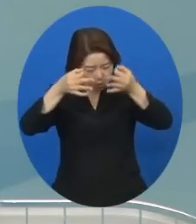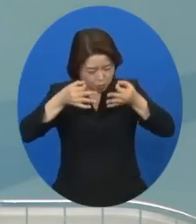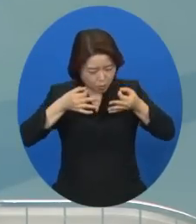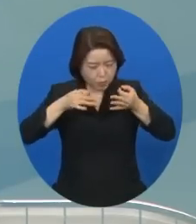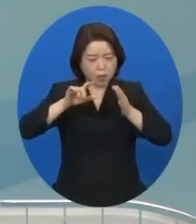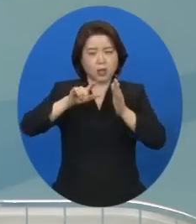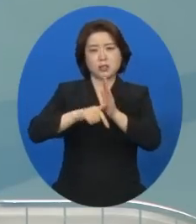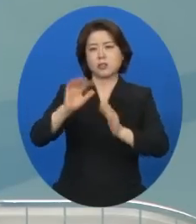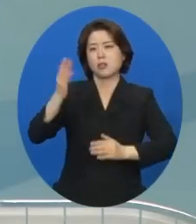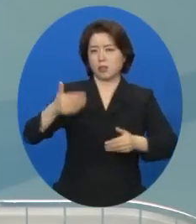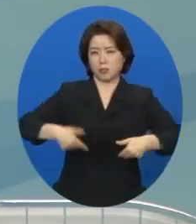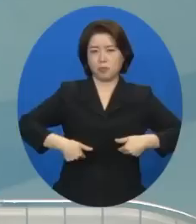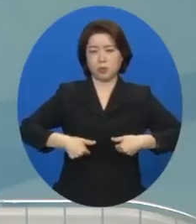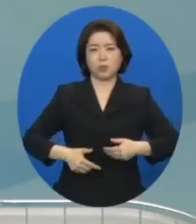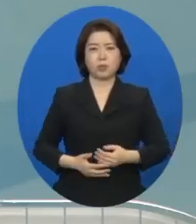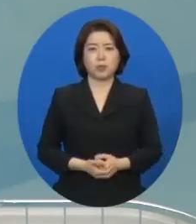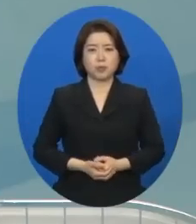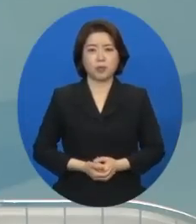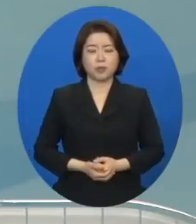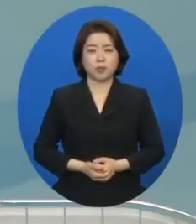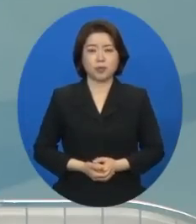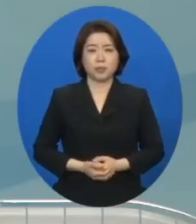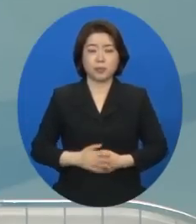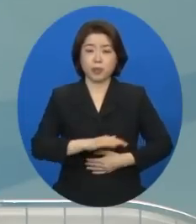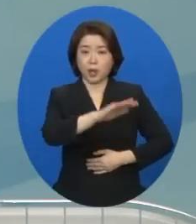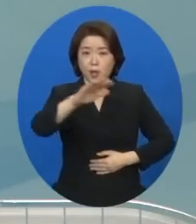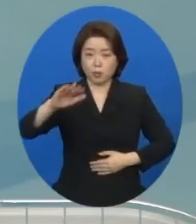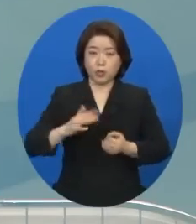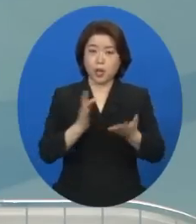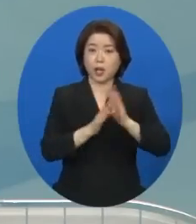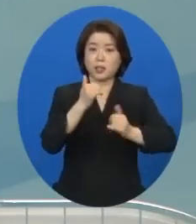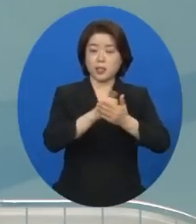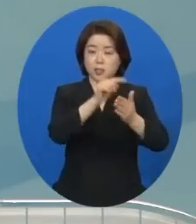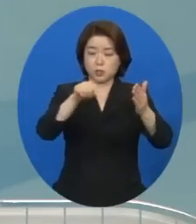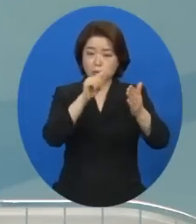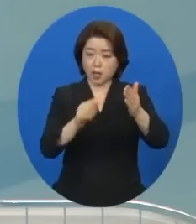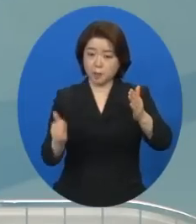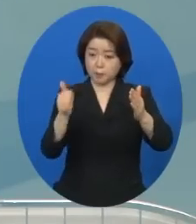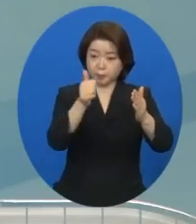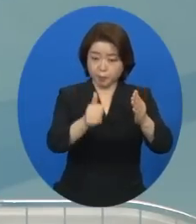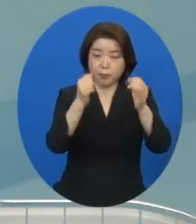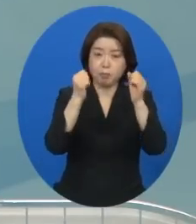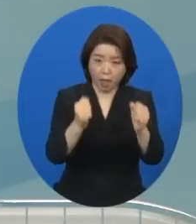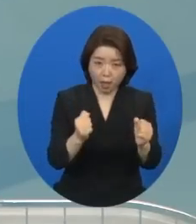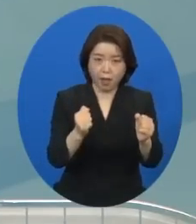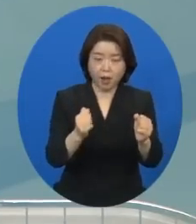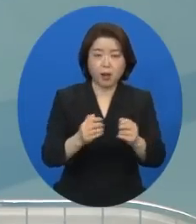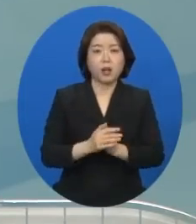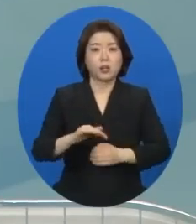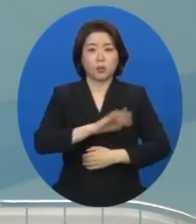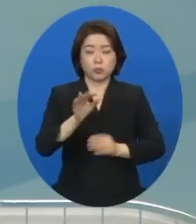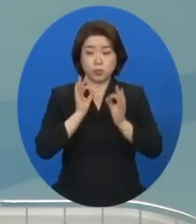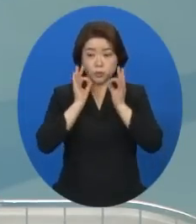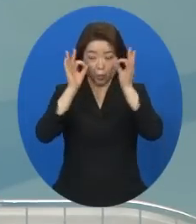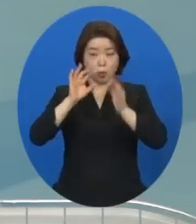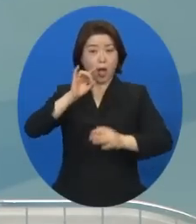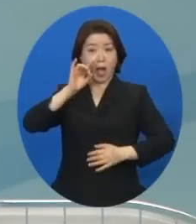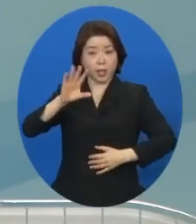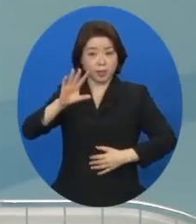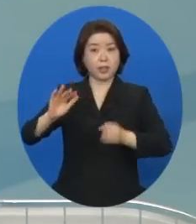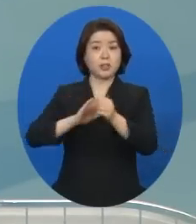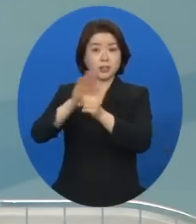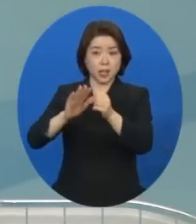시간이 돼야 합니다. 우리가 예수님 안에 머물면 우리 노력으로 안 되는